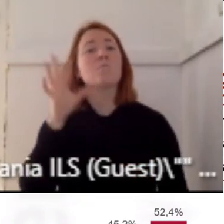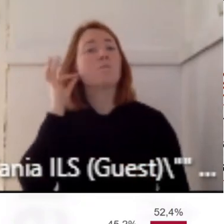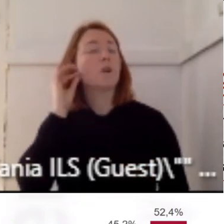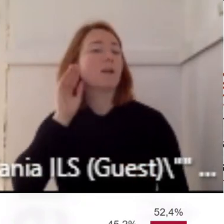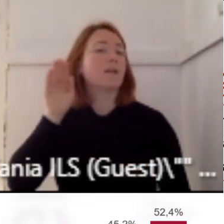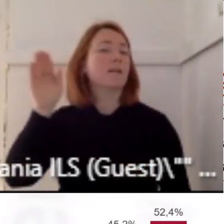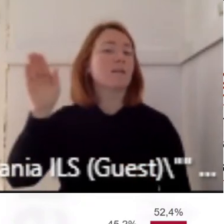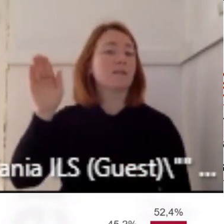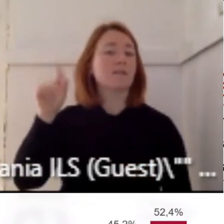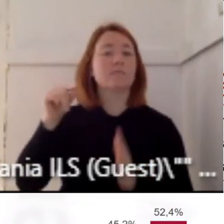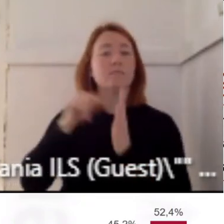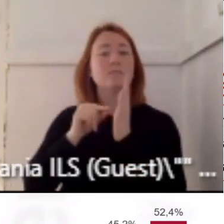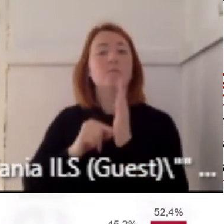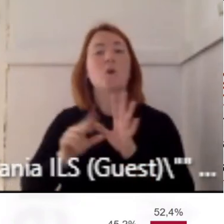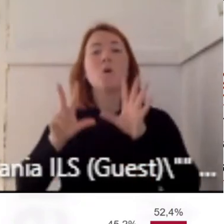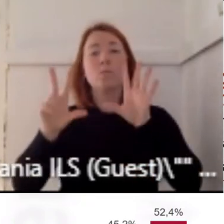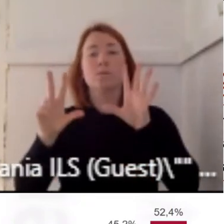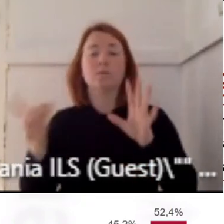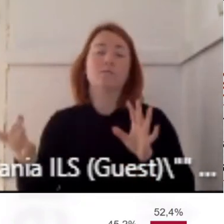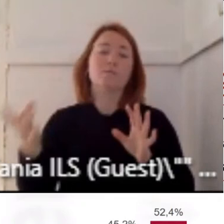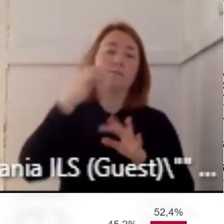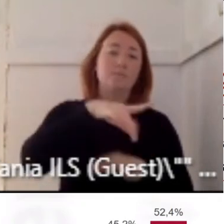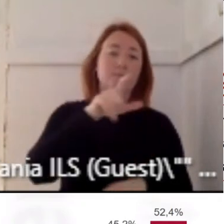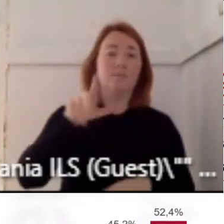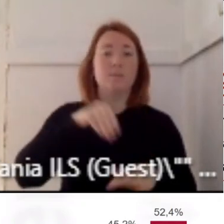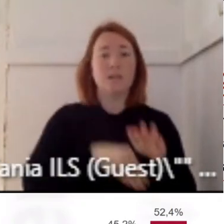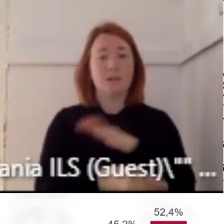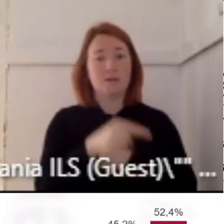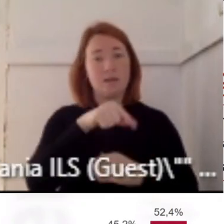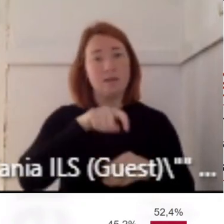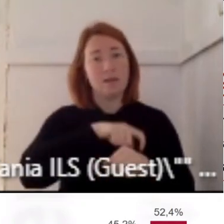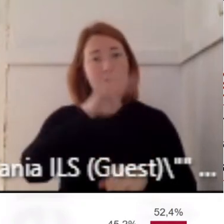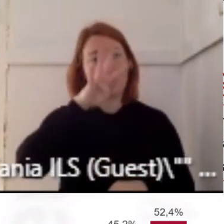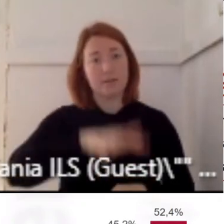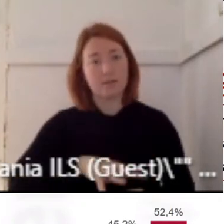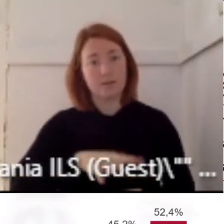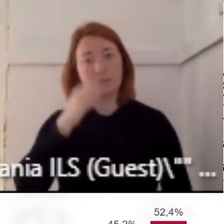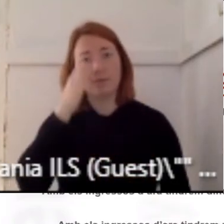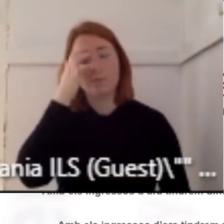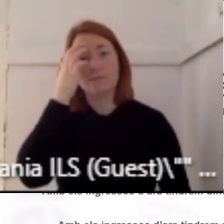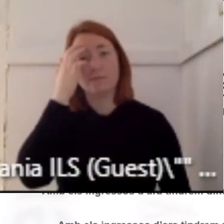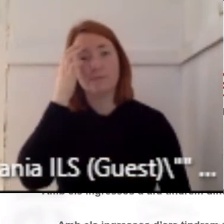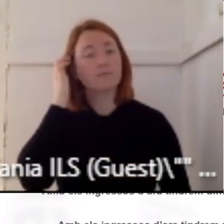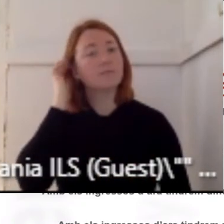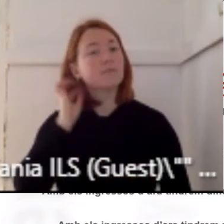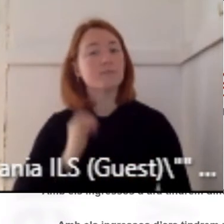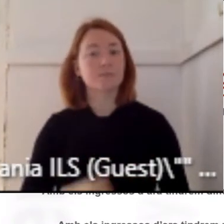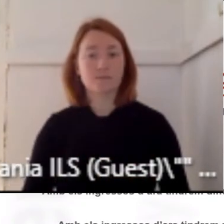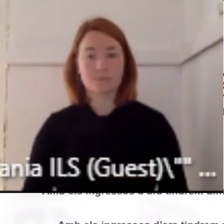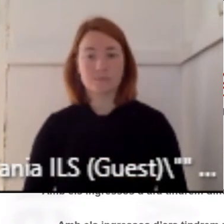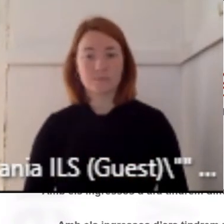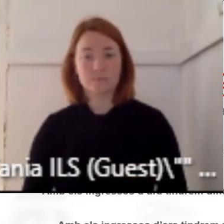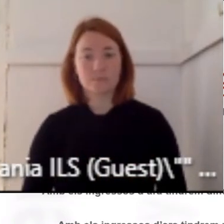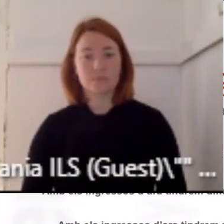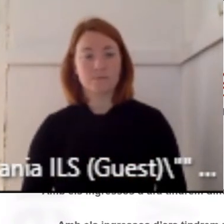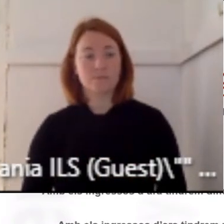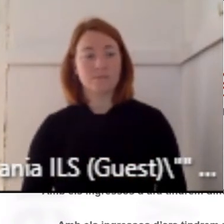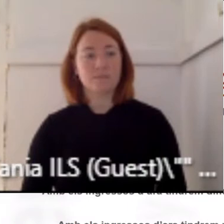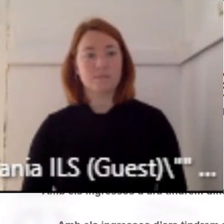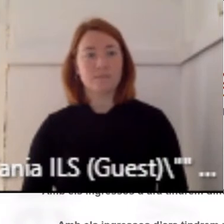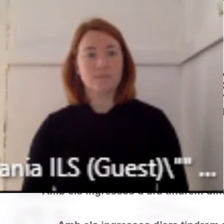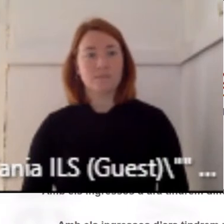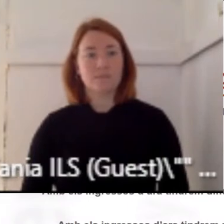més de 8 punts de diferència de les dones nascudes a Catalunya i a Espanya. No? També